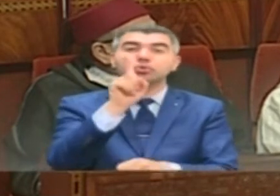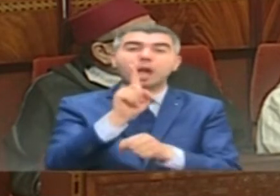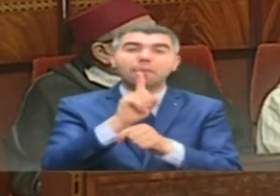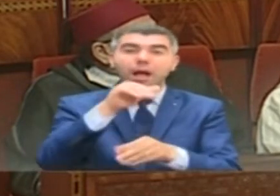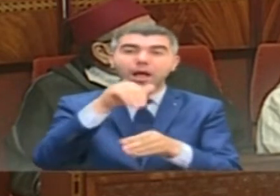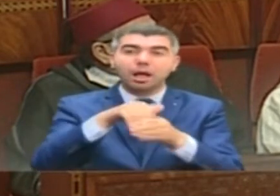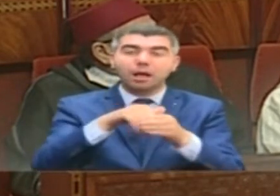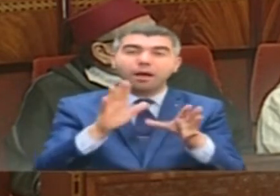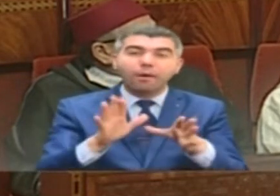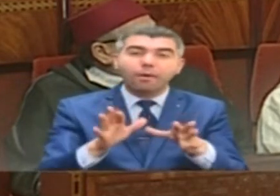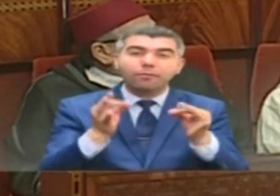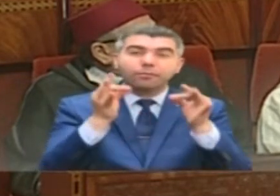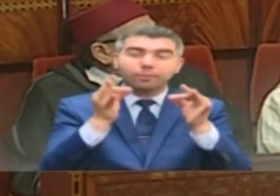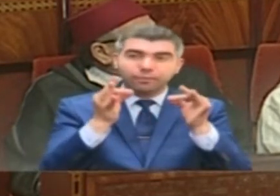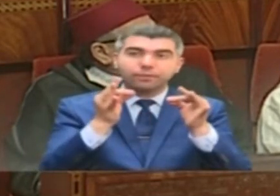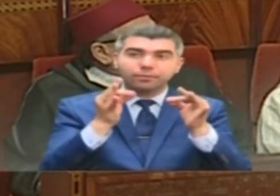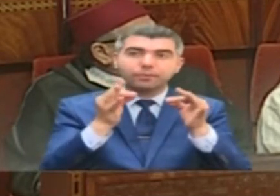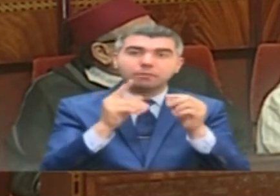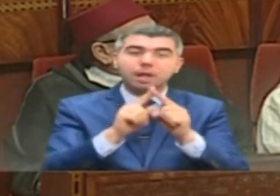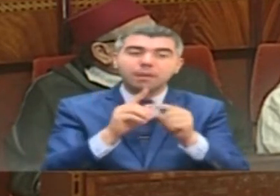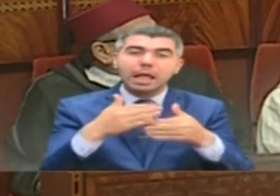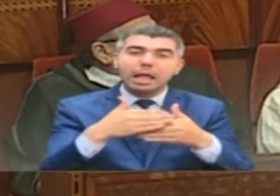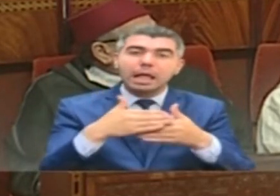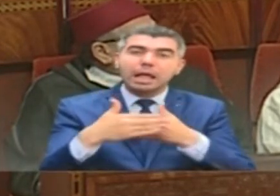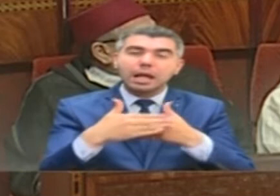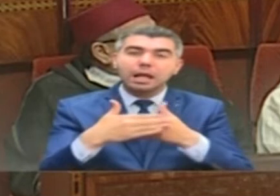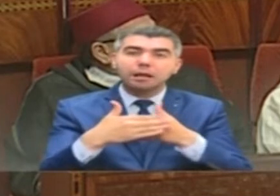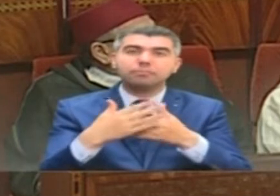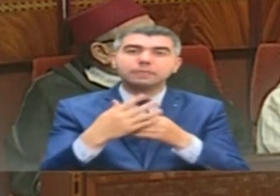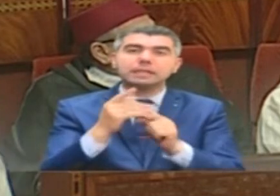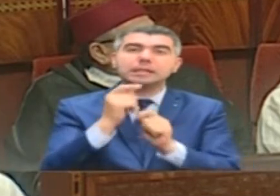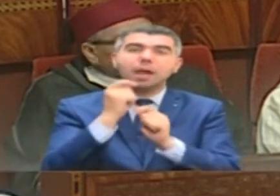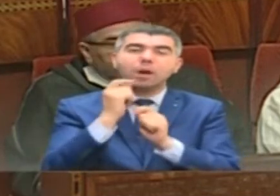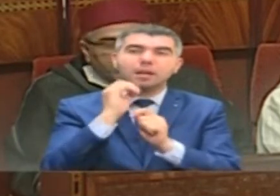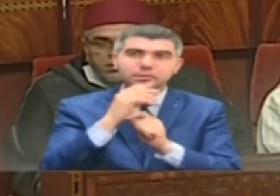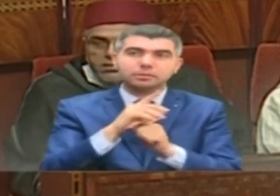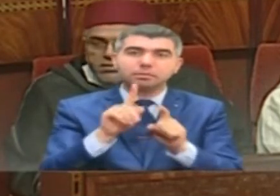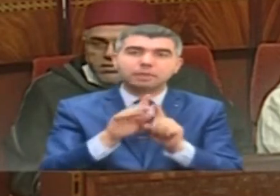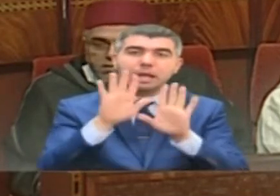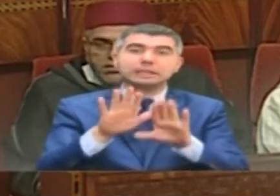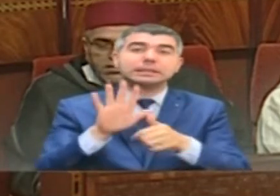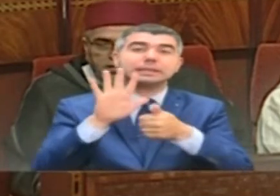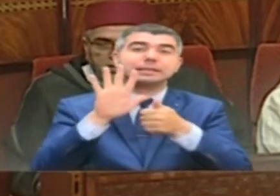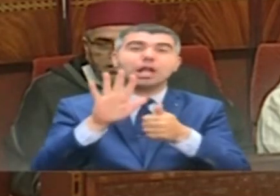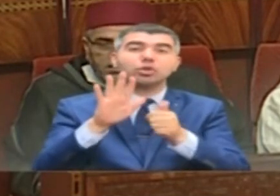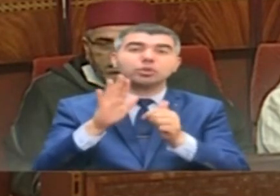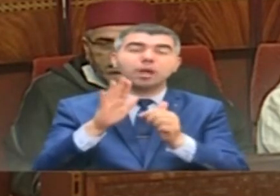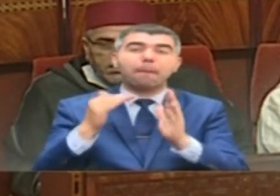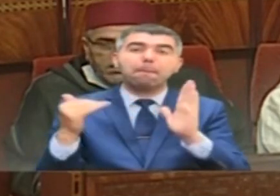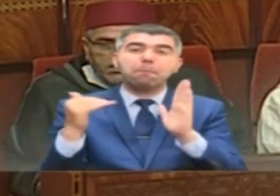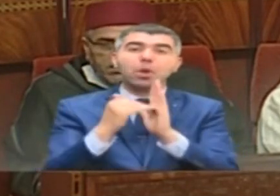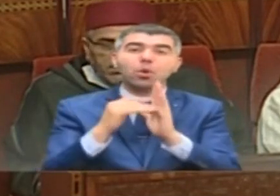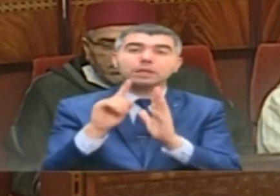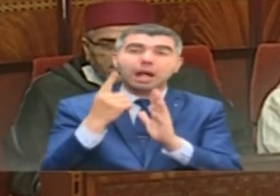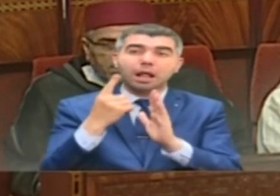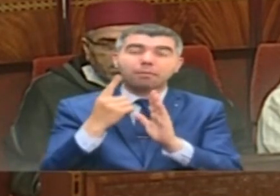الوزارة خصت حوالي 10 مليون درهم. الجامعة كيمكن لها تعبئ في إطار الموارد ديالها الخاصة واحد 6 مليون درهم. إذن ما غيكونش عندنا إشكال